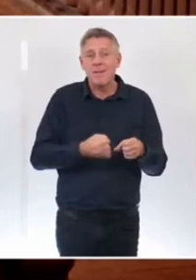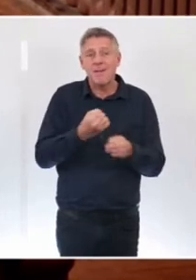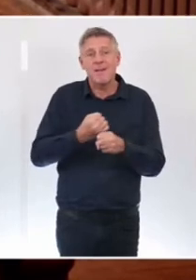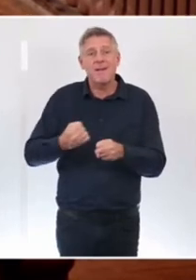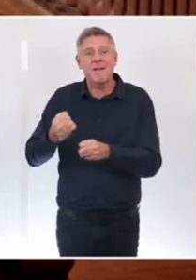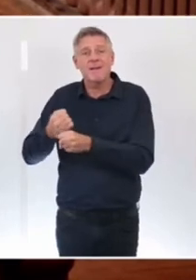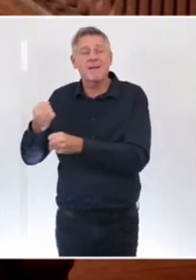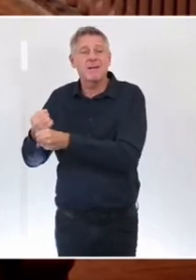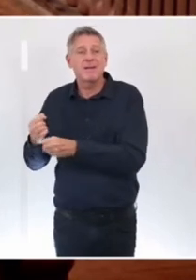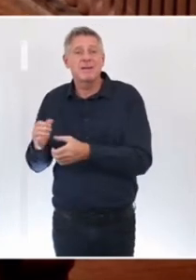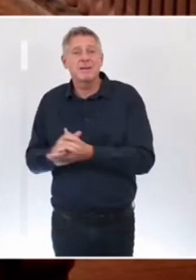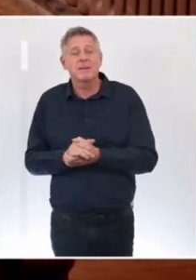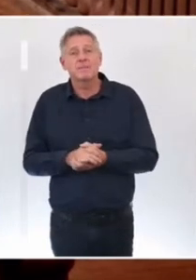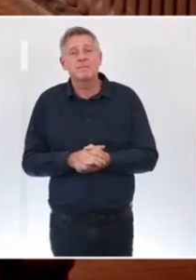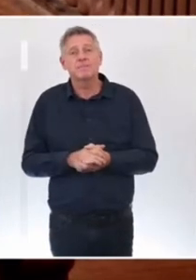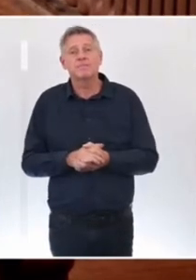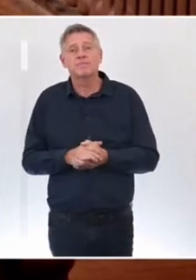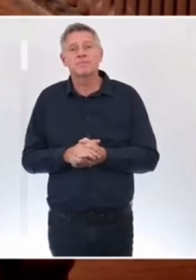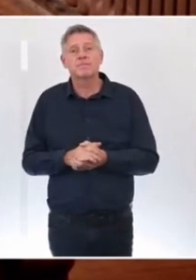ce sont des